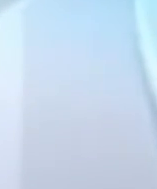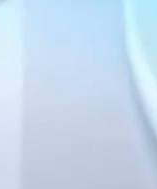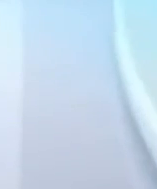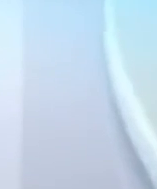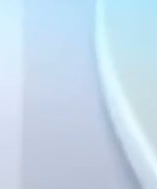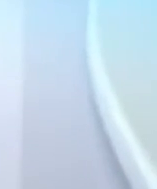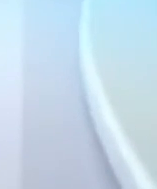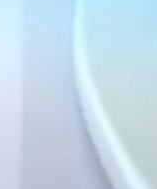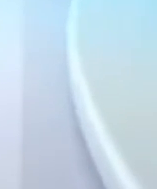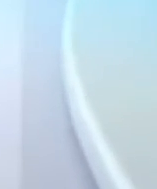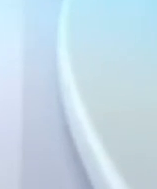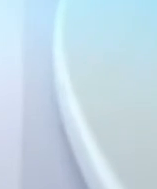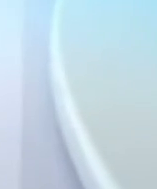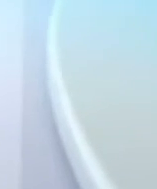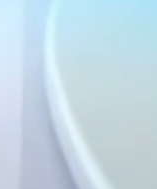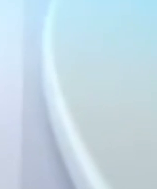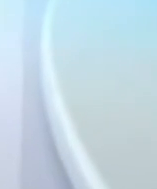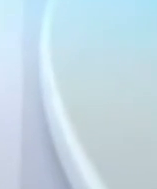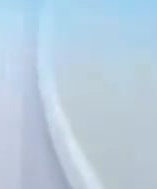르 아